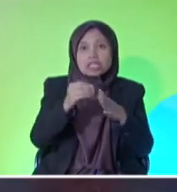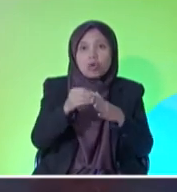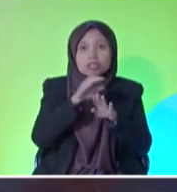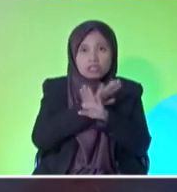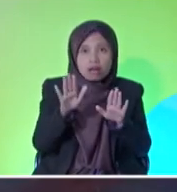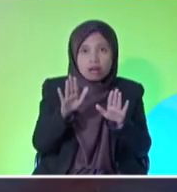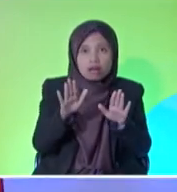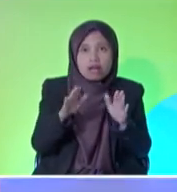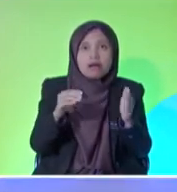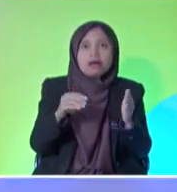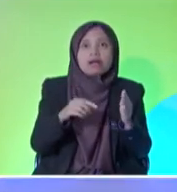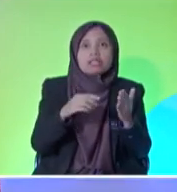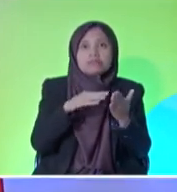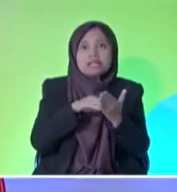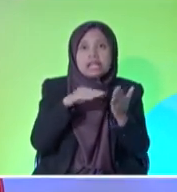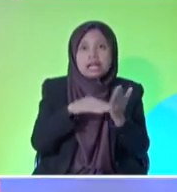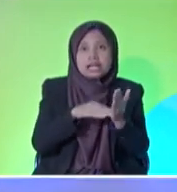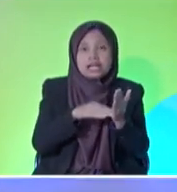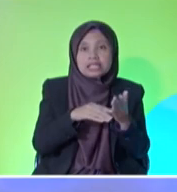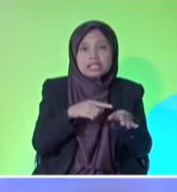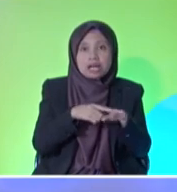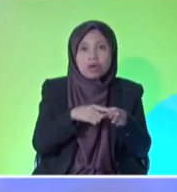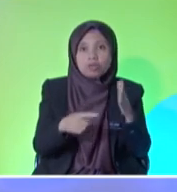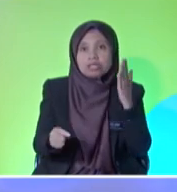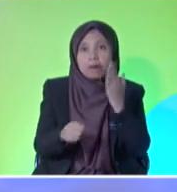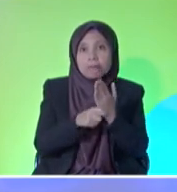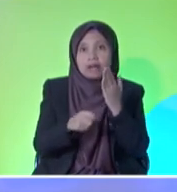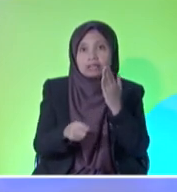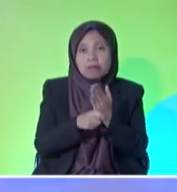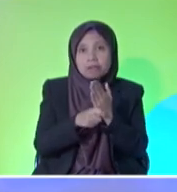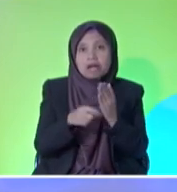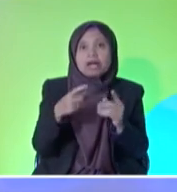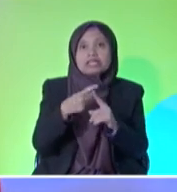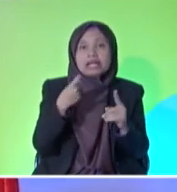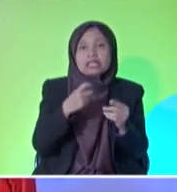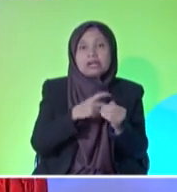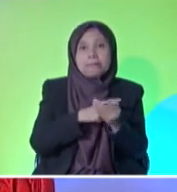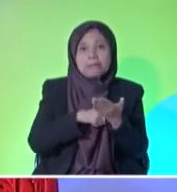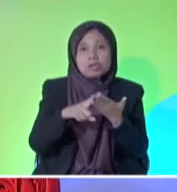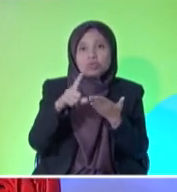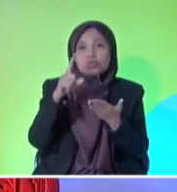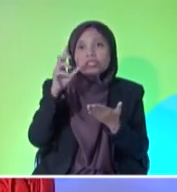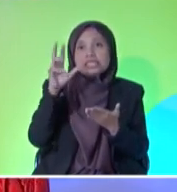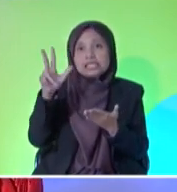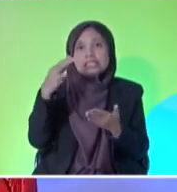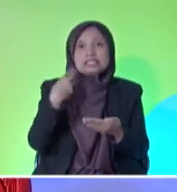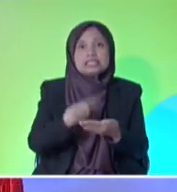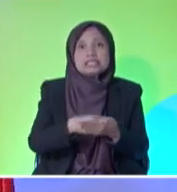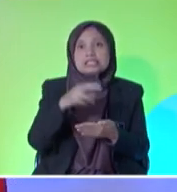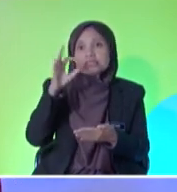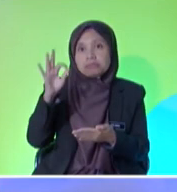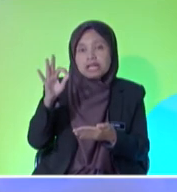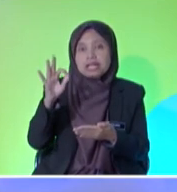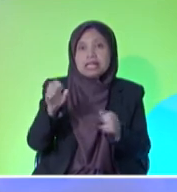semakin bertambah betul dia minggu ketiga sampai ke minggu ke-9 lepas daun minta maaf